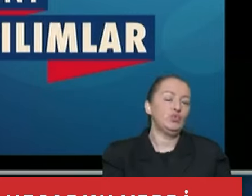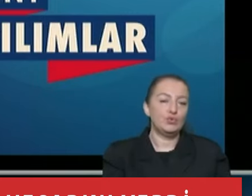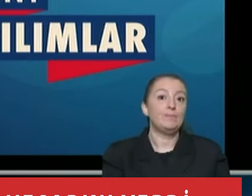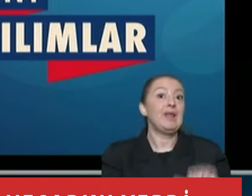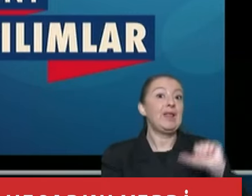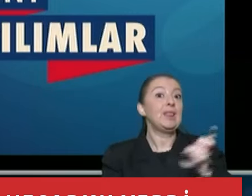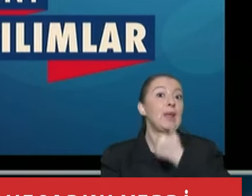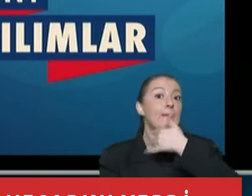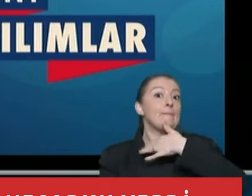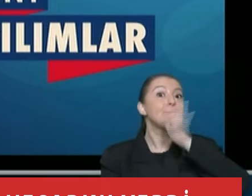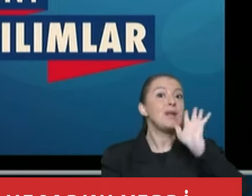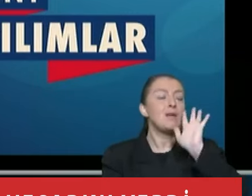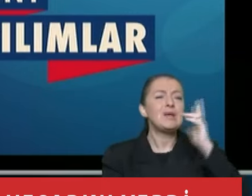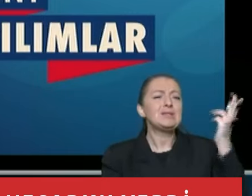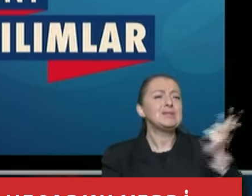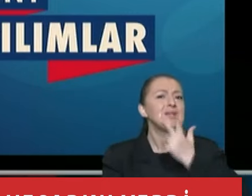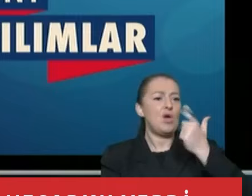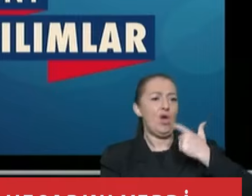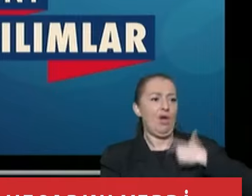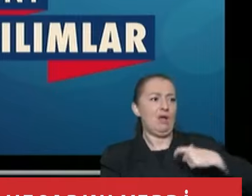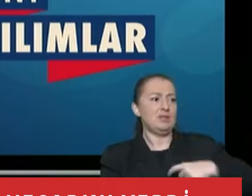değeri bilinmeyen adeta